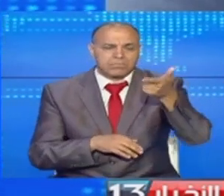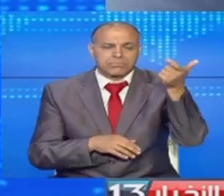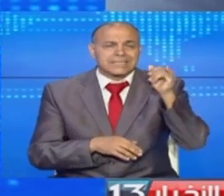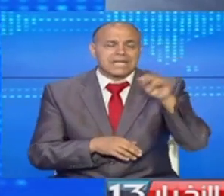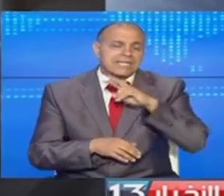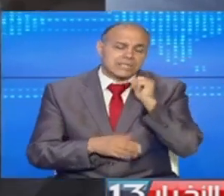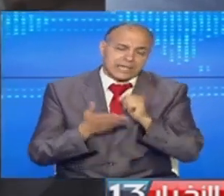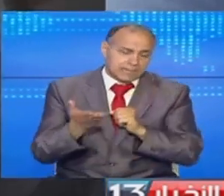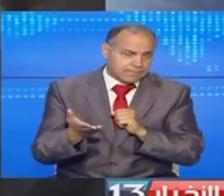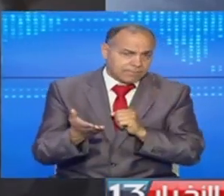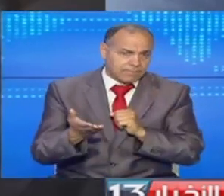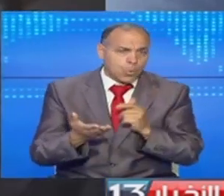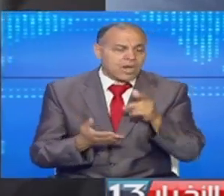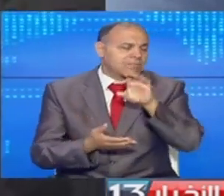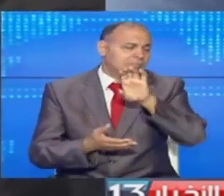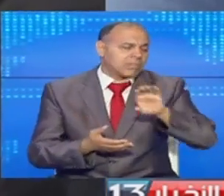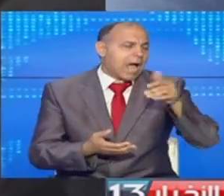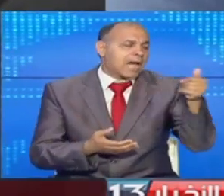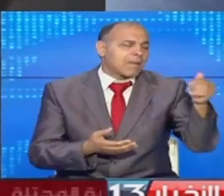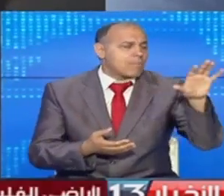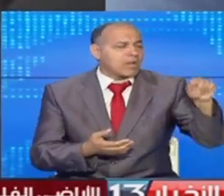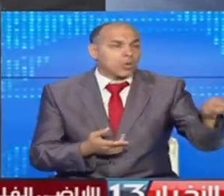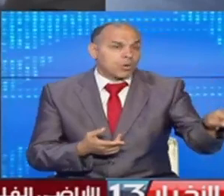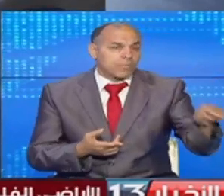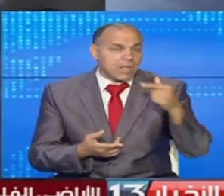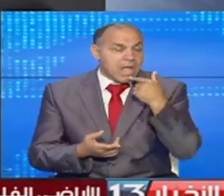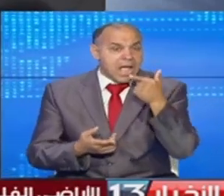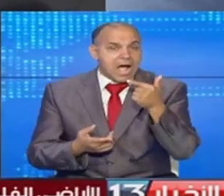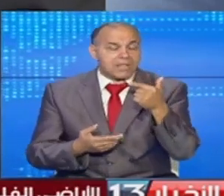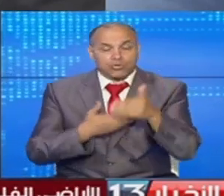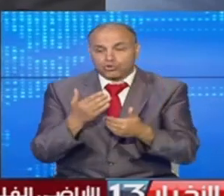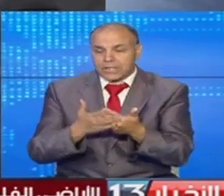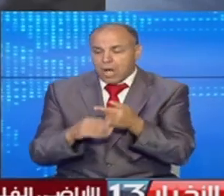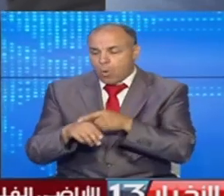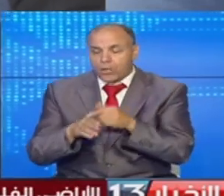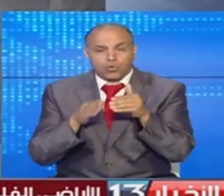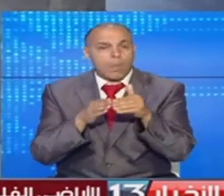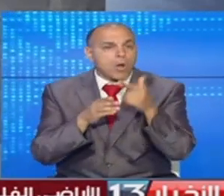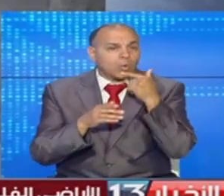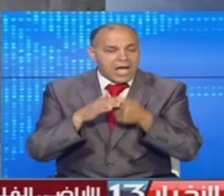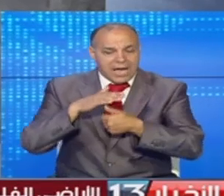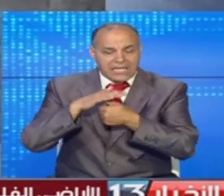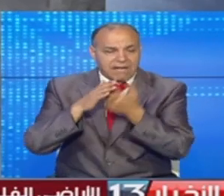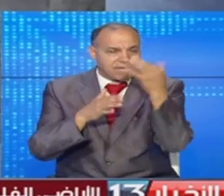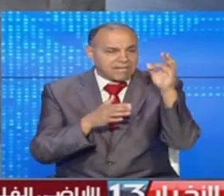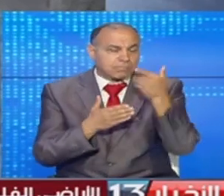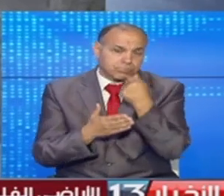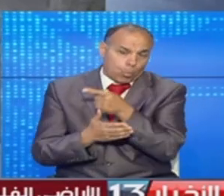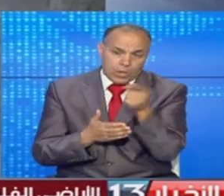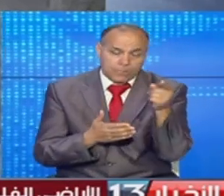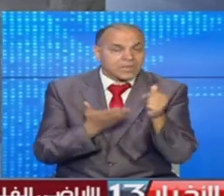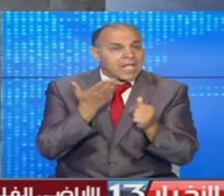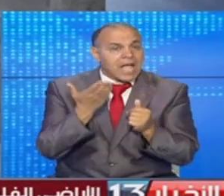قوات المحتل الإسرائيلي في الضفة الغربية المحتلة. يأتي هذا التطور في وقت طلب فيه الرئيس الفرنسي إيمانويل